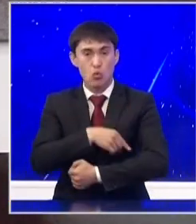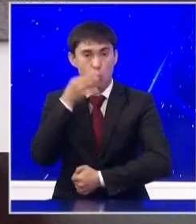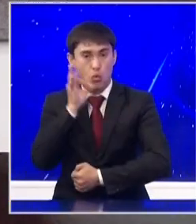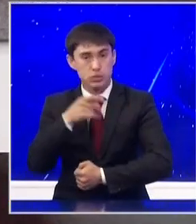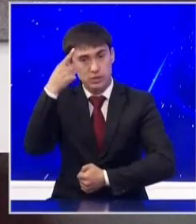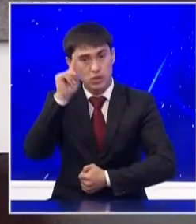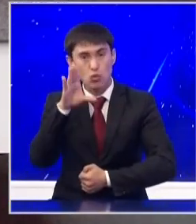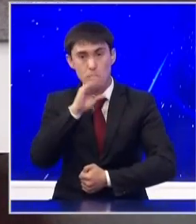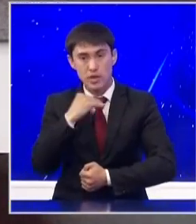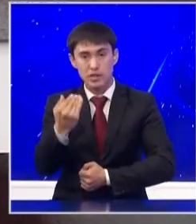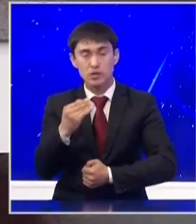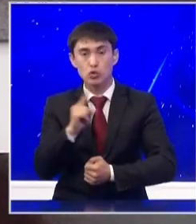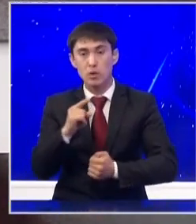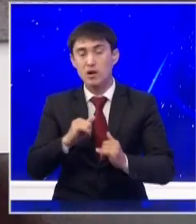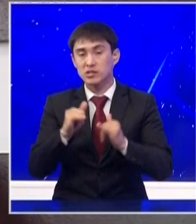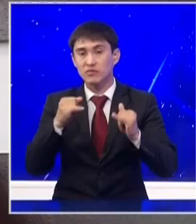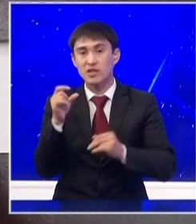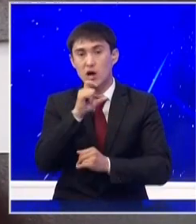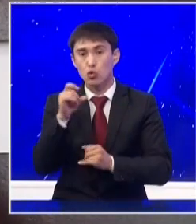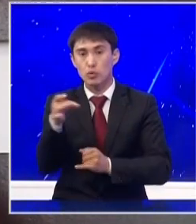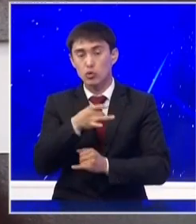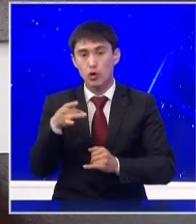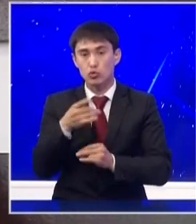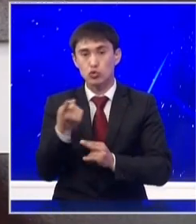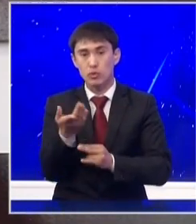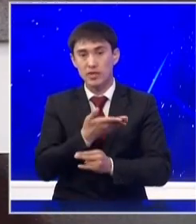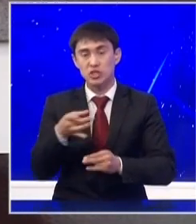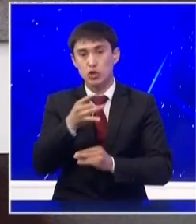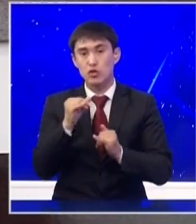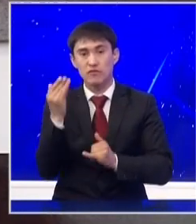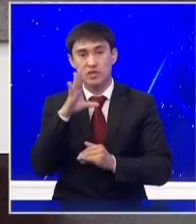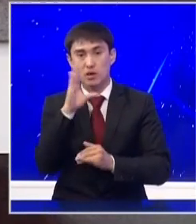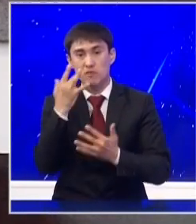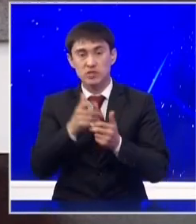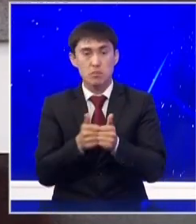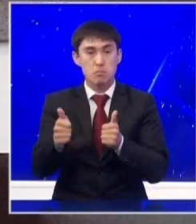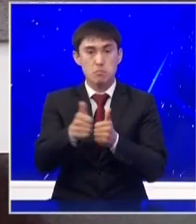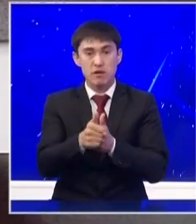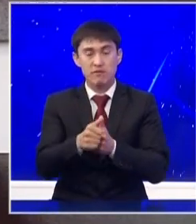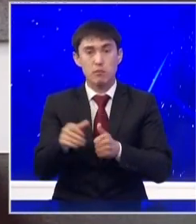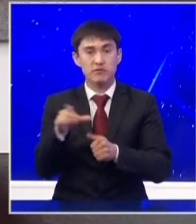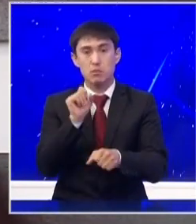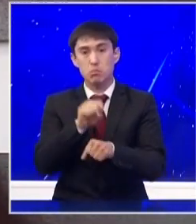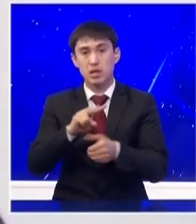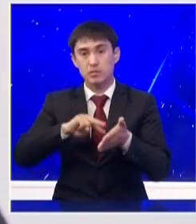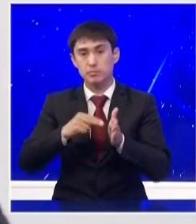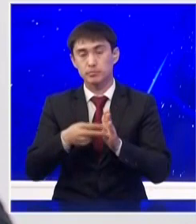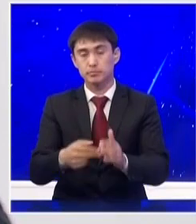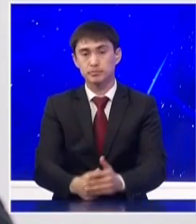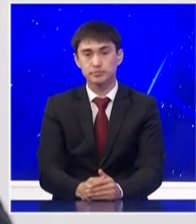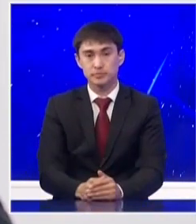опыт знания и умения для того чтобы развивать экономику района чтобы наш регион всегда был в числе первых по всем поставленным планам